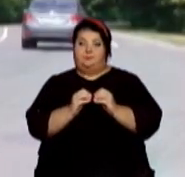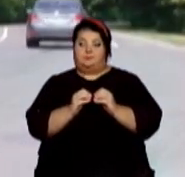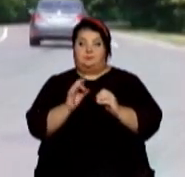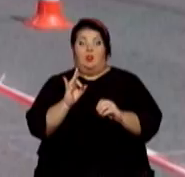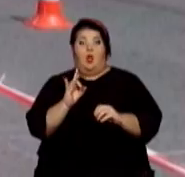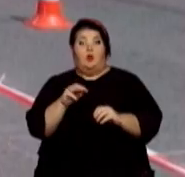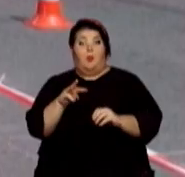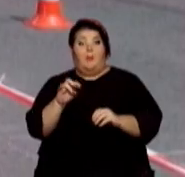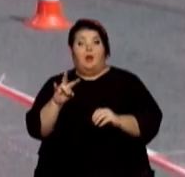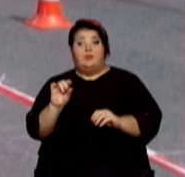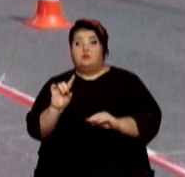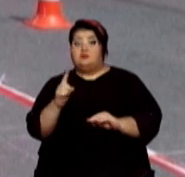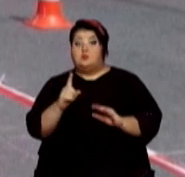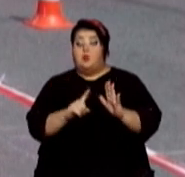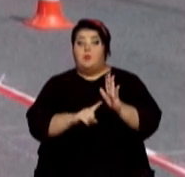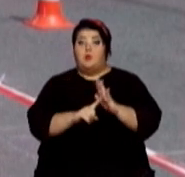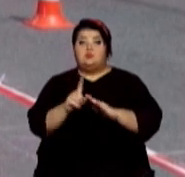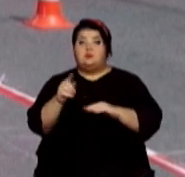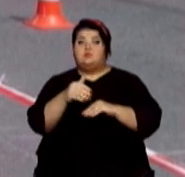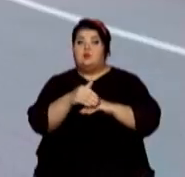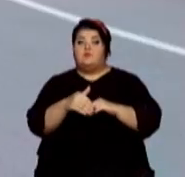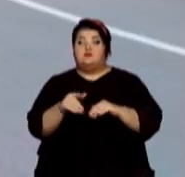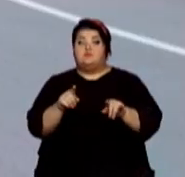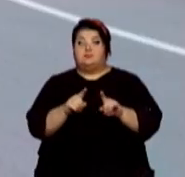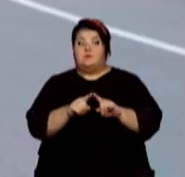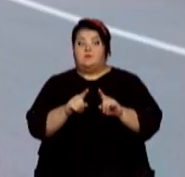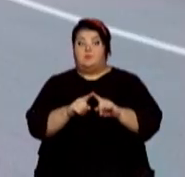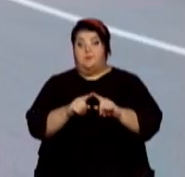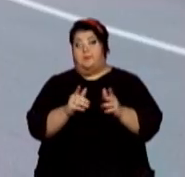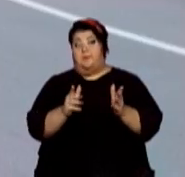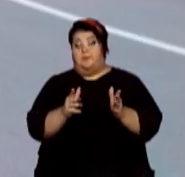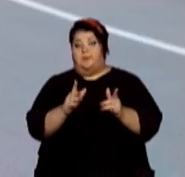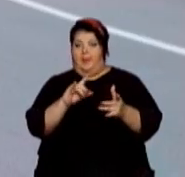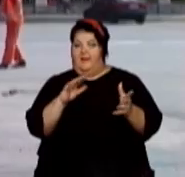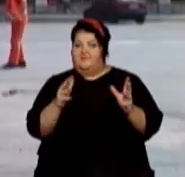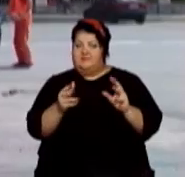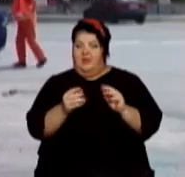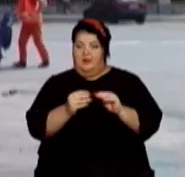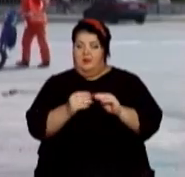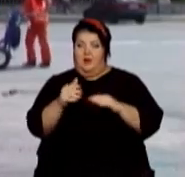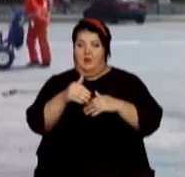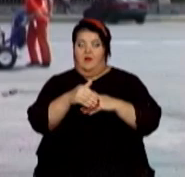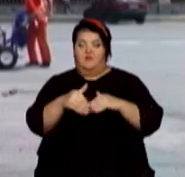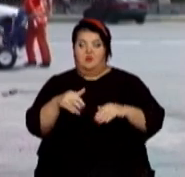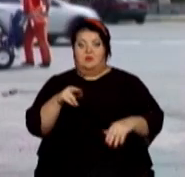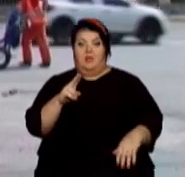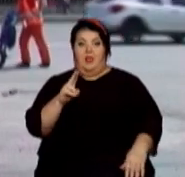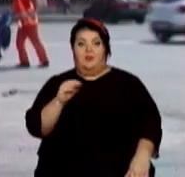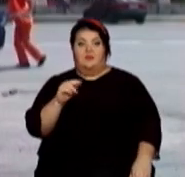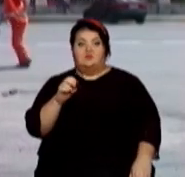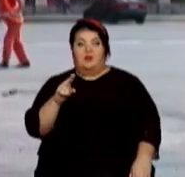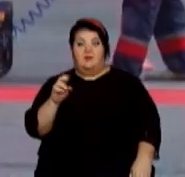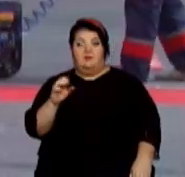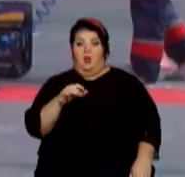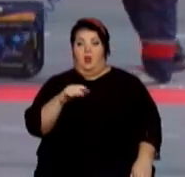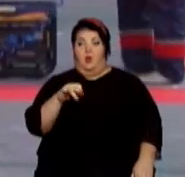Романе, чому розпочали з Яківчанської і Огнівської вулиць? Взагалі, вулиці Яківчанська і Огнівська, вони між собою ніяк